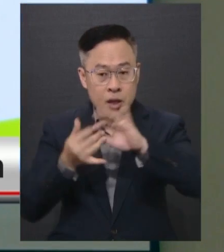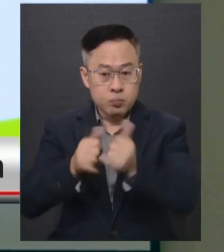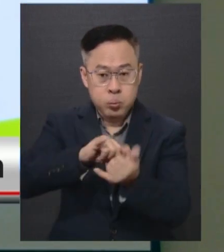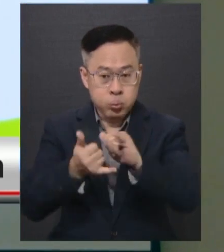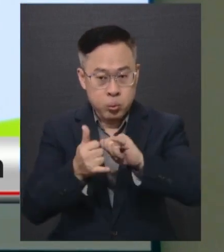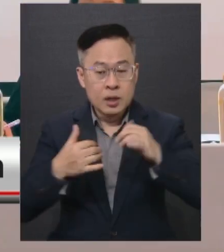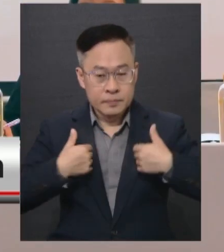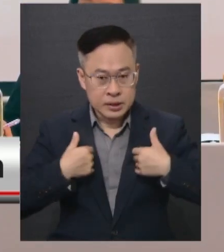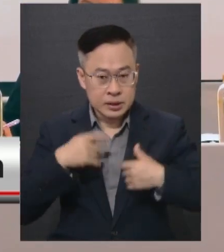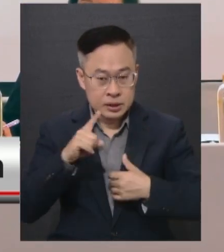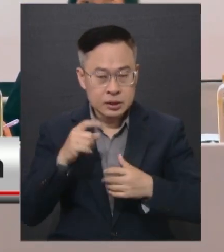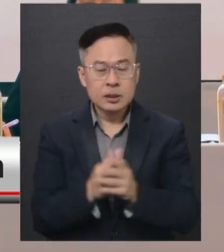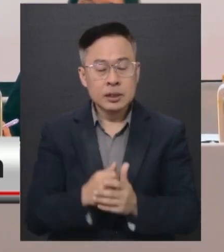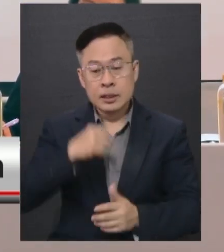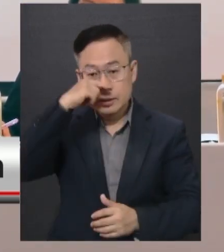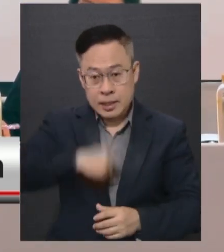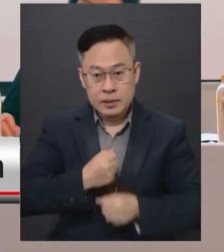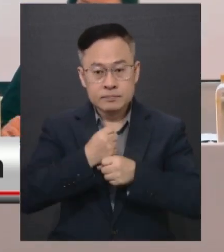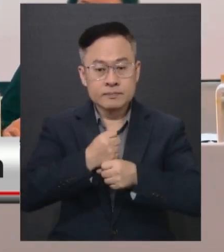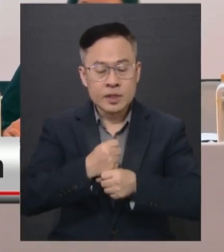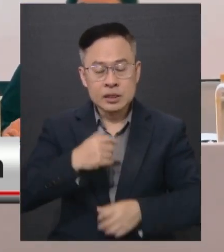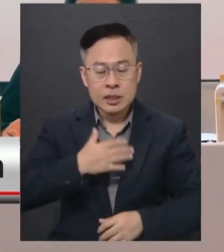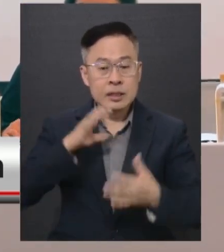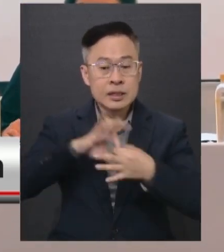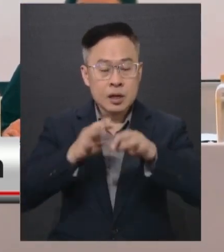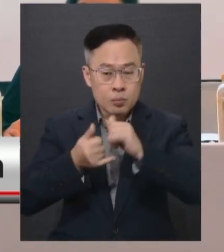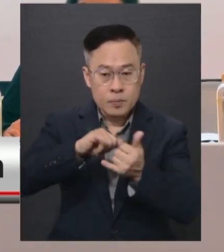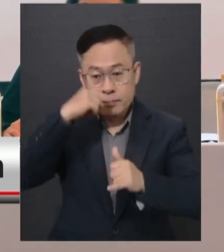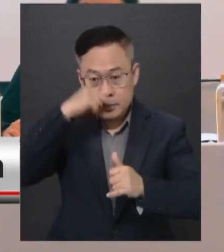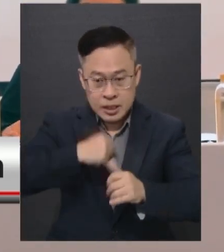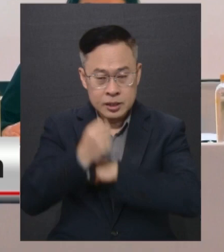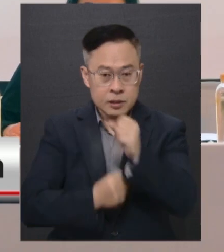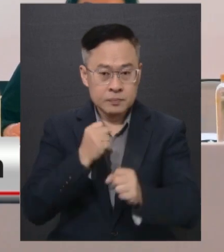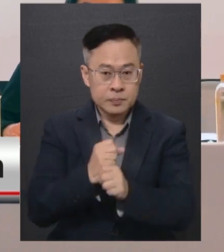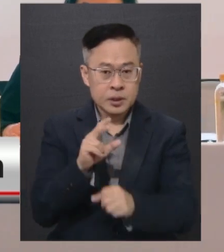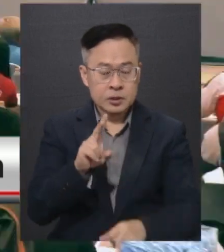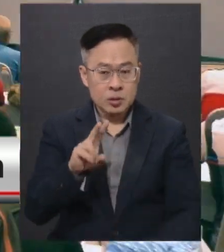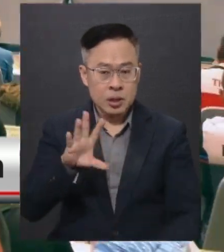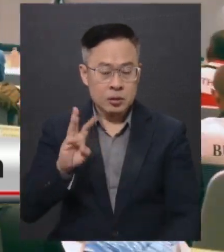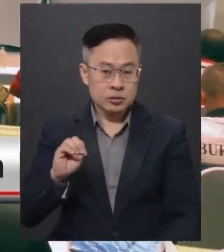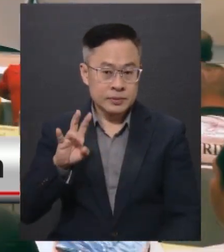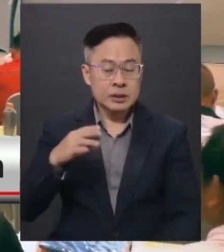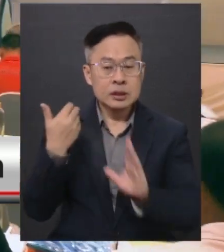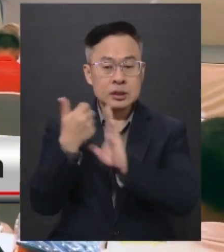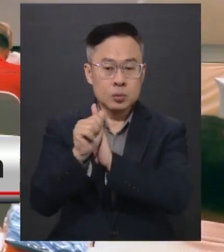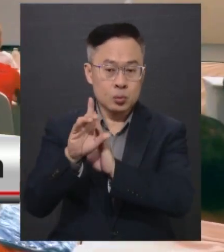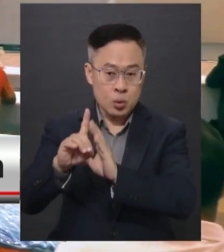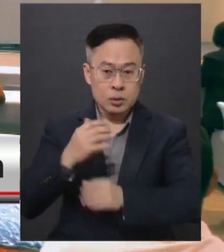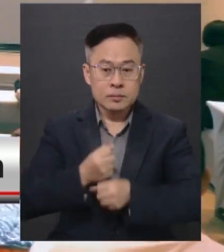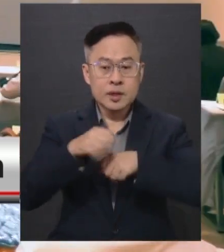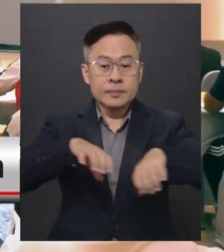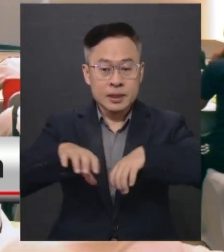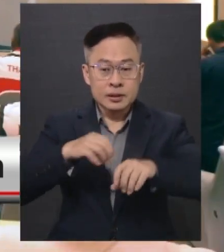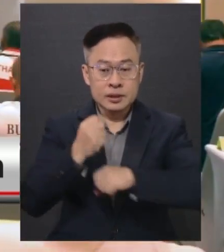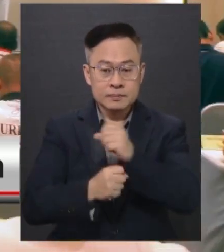ขึ้นนั่นก็คือมวยปล้ำชิงแชมป์ประเทศไทยประจำปี2567ที่จะจัดขึ้นที่จังหวัดอุดรธานีค่ะซึ่งราย